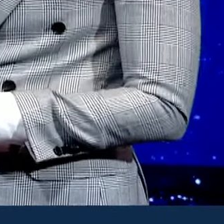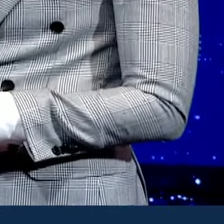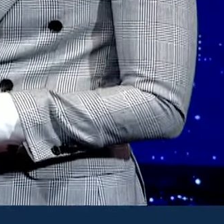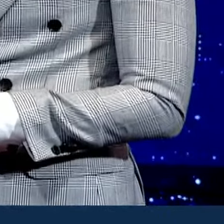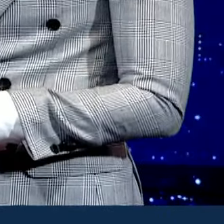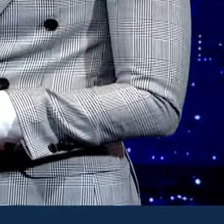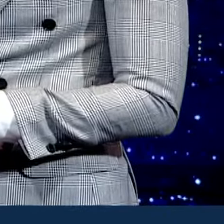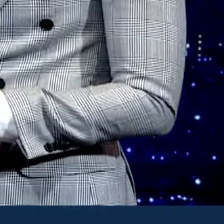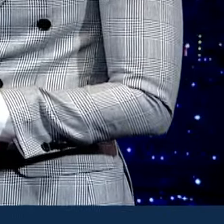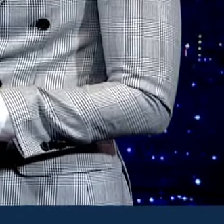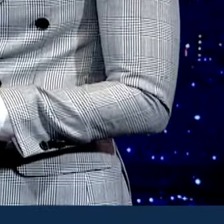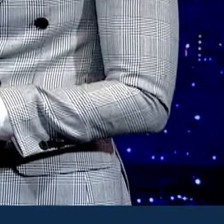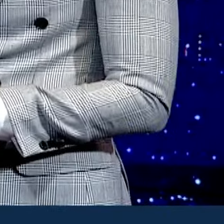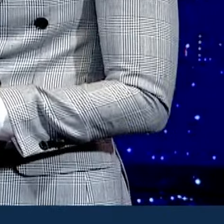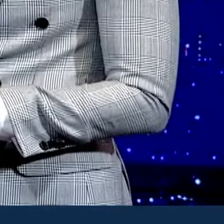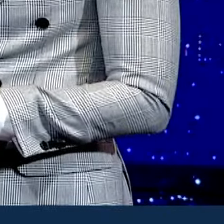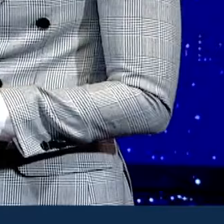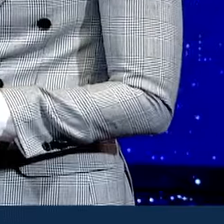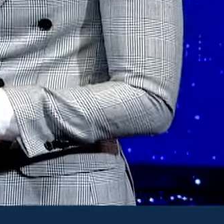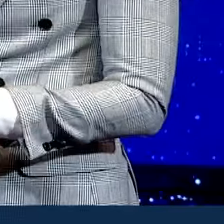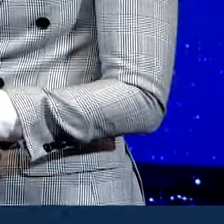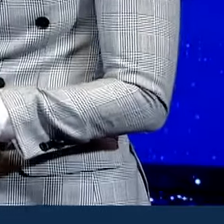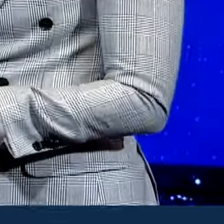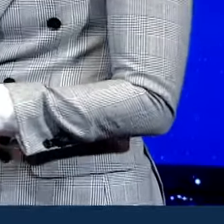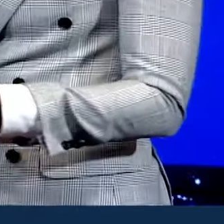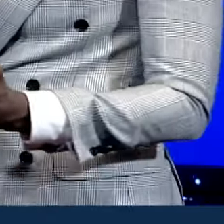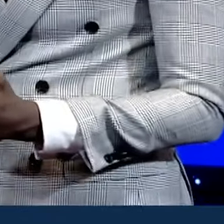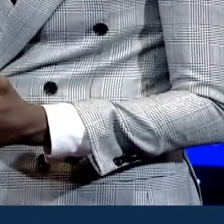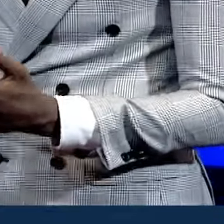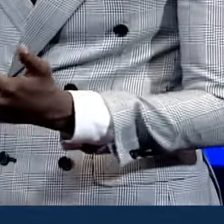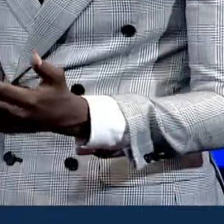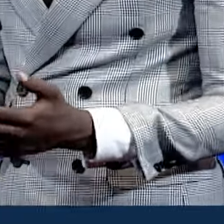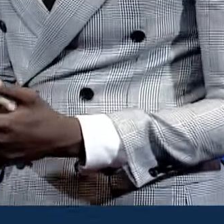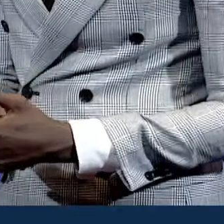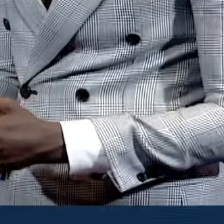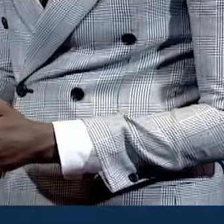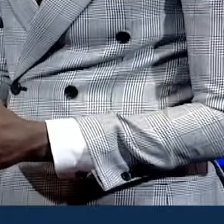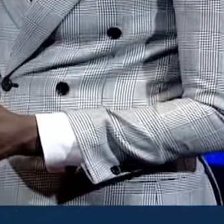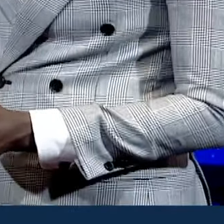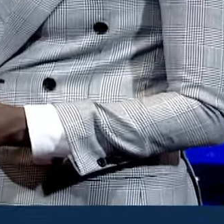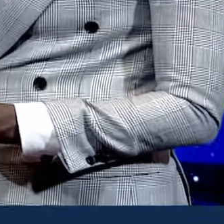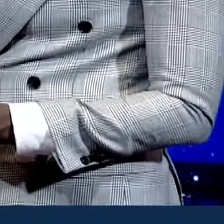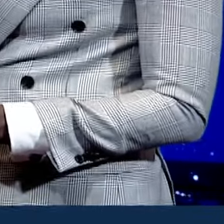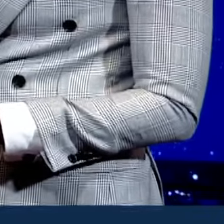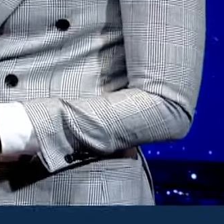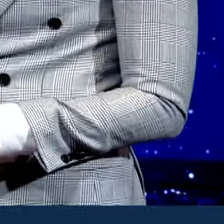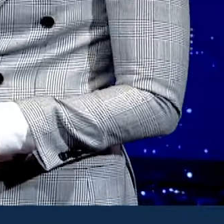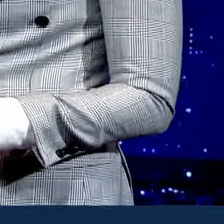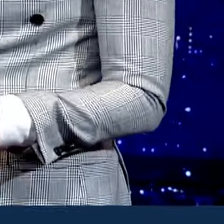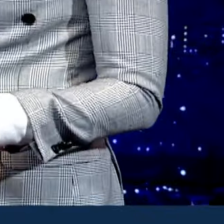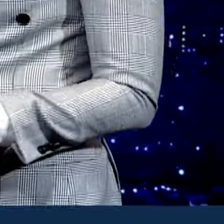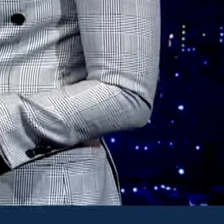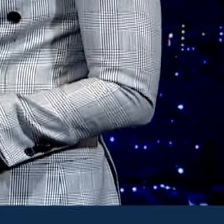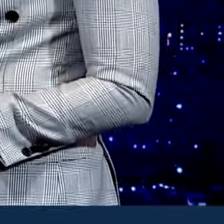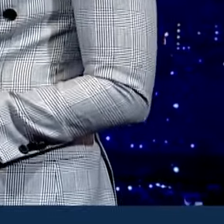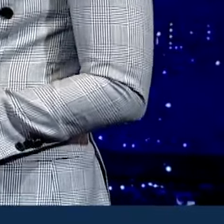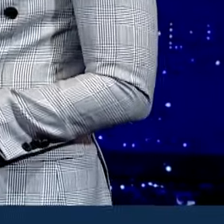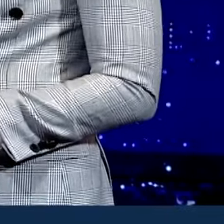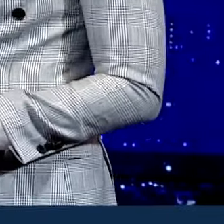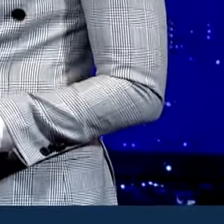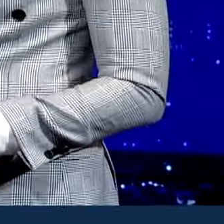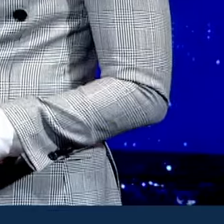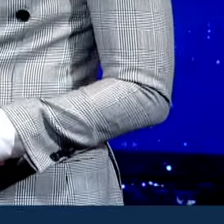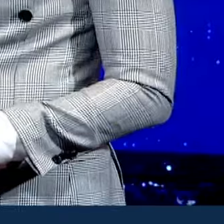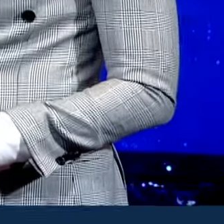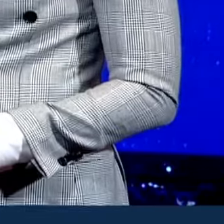ibindi. And then ndetse nicyo bikumariye nimba bikubeshejeho. So navuga ko ibyo byose nabibonyemo. Ibyo